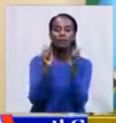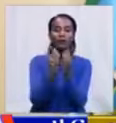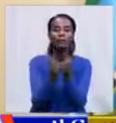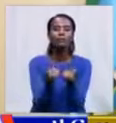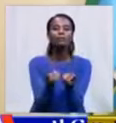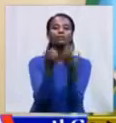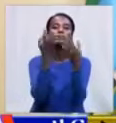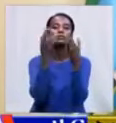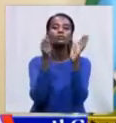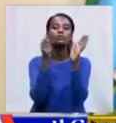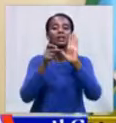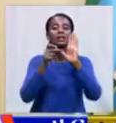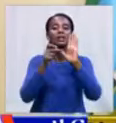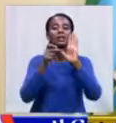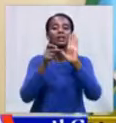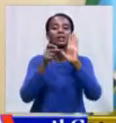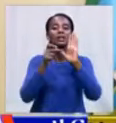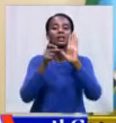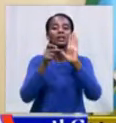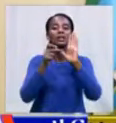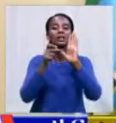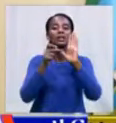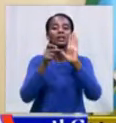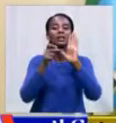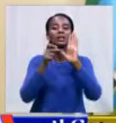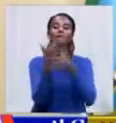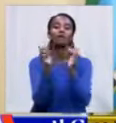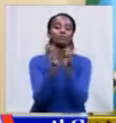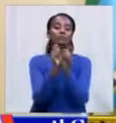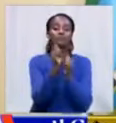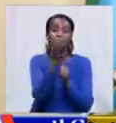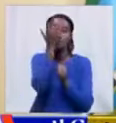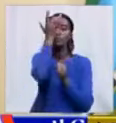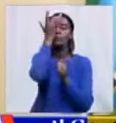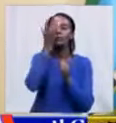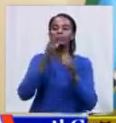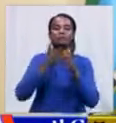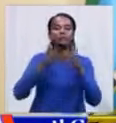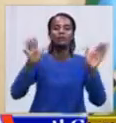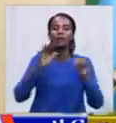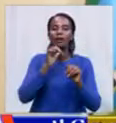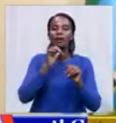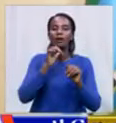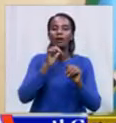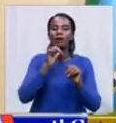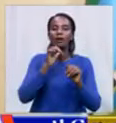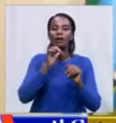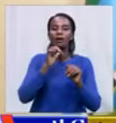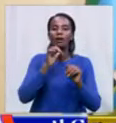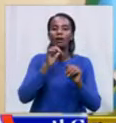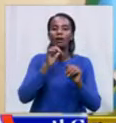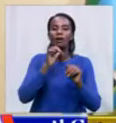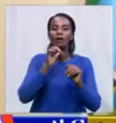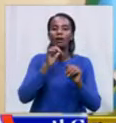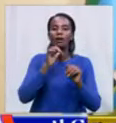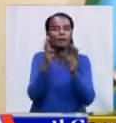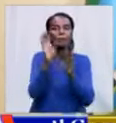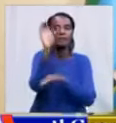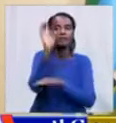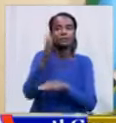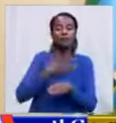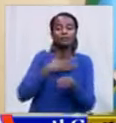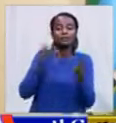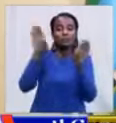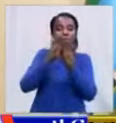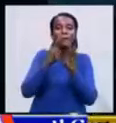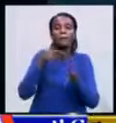ከብዙ ገደቦችና ክልከላዎች ጋር ነው እንጂ ዝም ብሎ ልቅ አይደለምና ስለዚህ እነሱ ተከፍቶ መስጂዳችን ይዘጋ